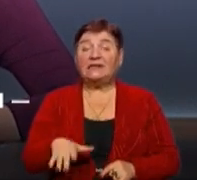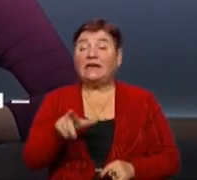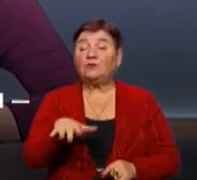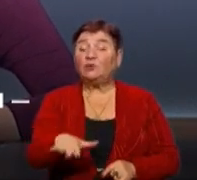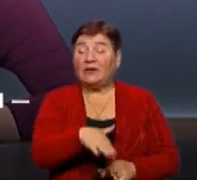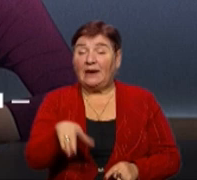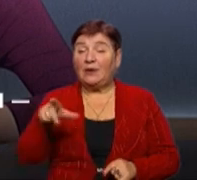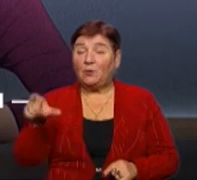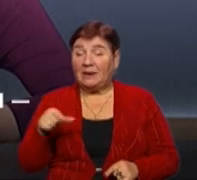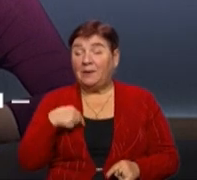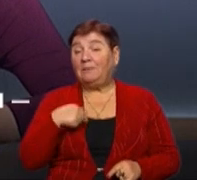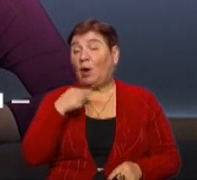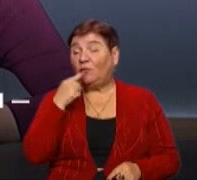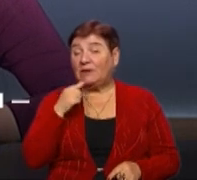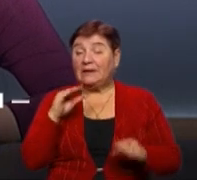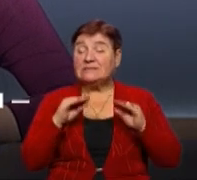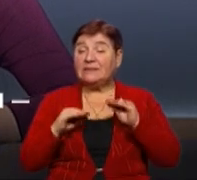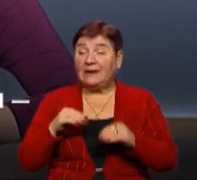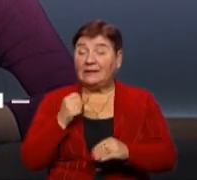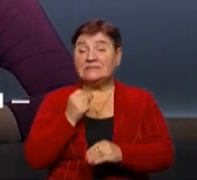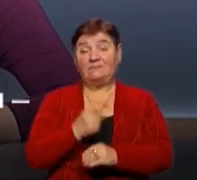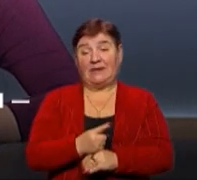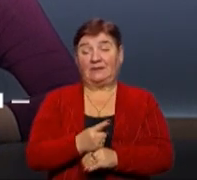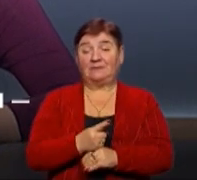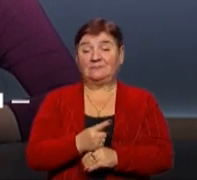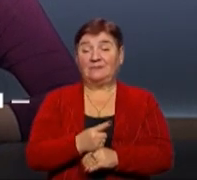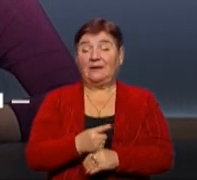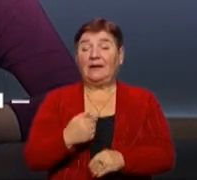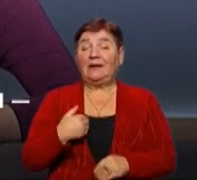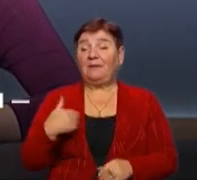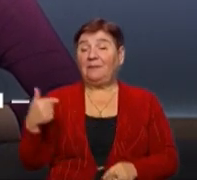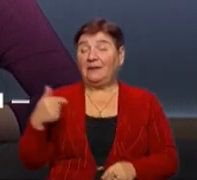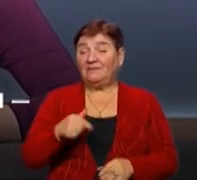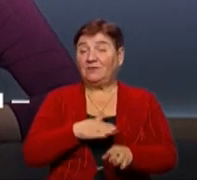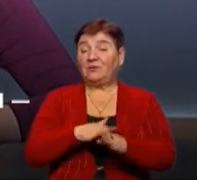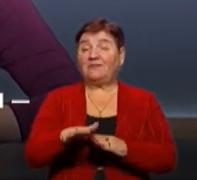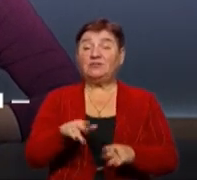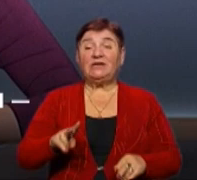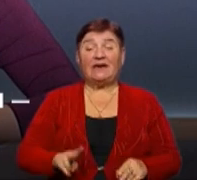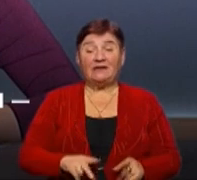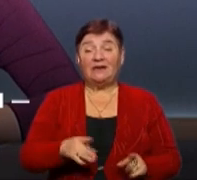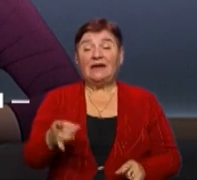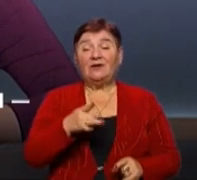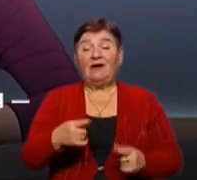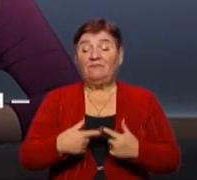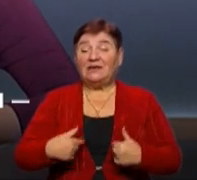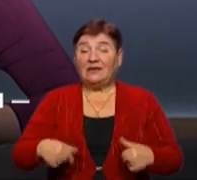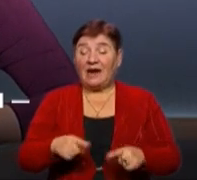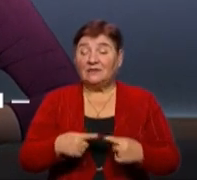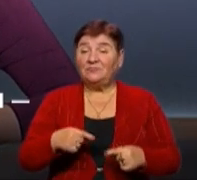громад. Також обговорили її склад і завдання. І мій гість був виконавчий директор Закарпатського регіонального